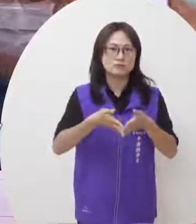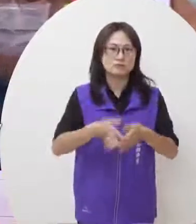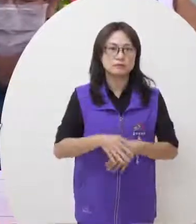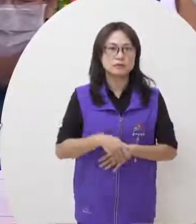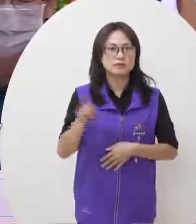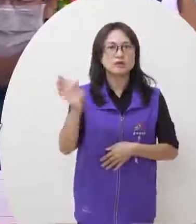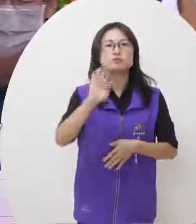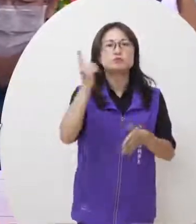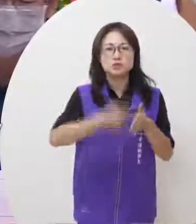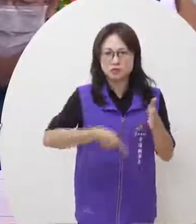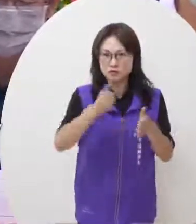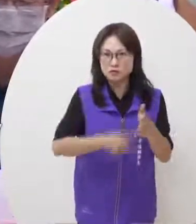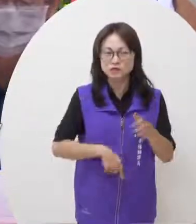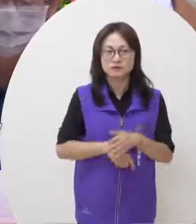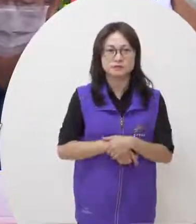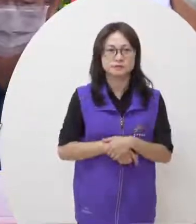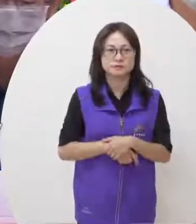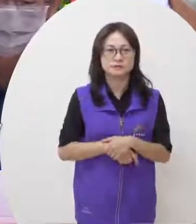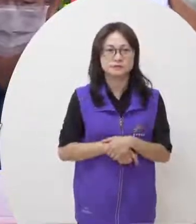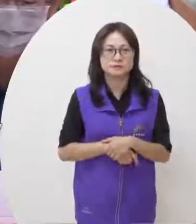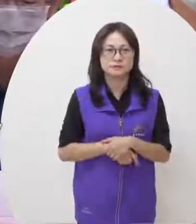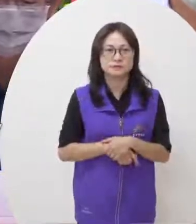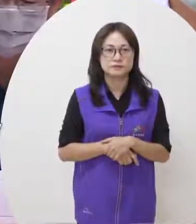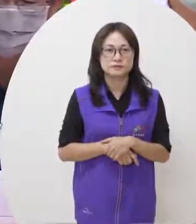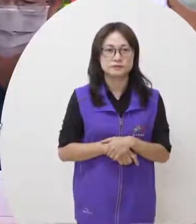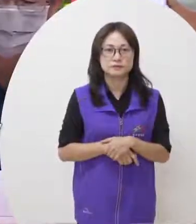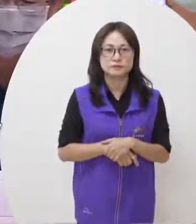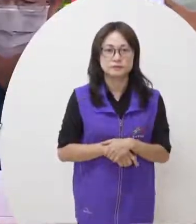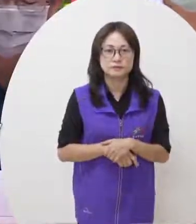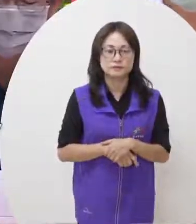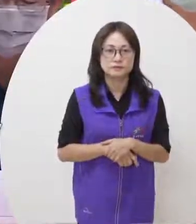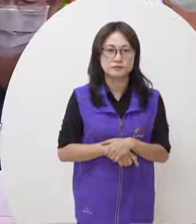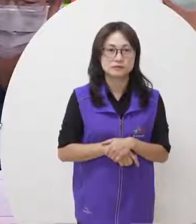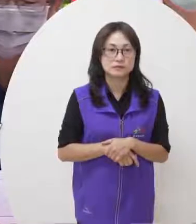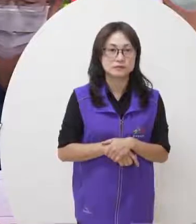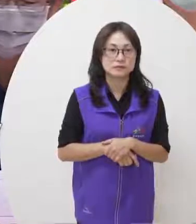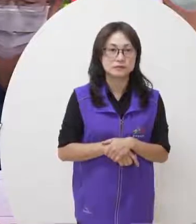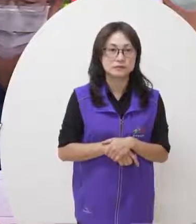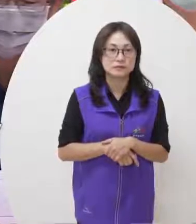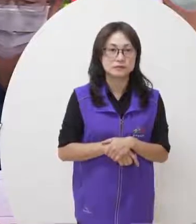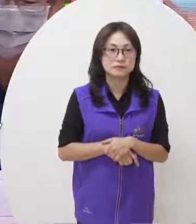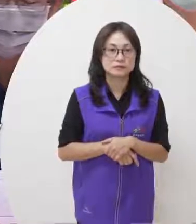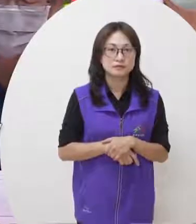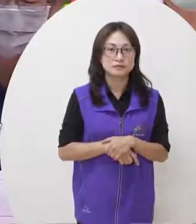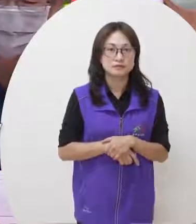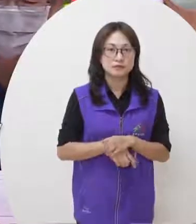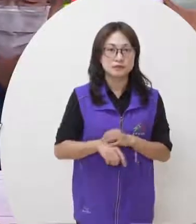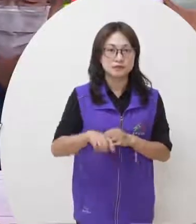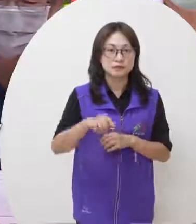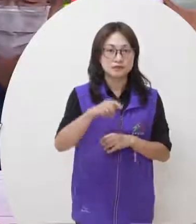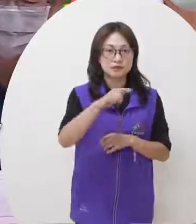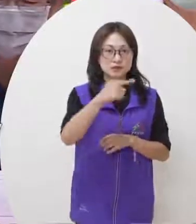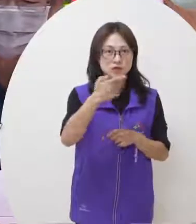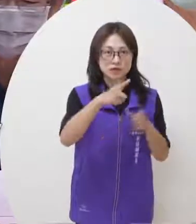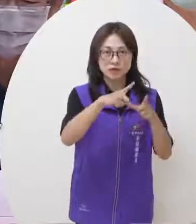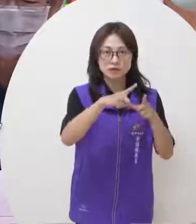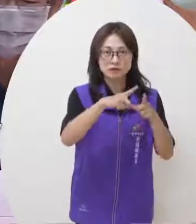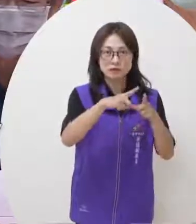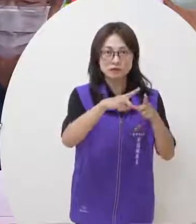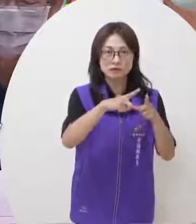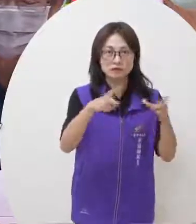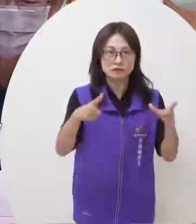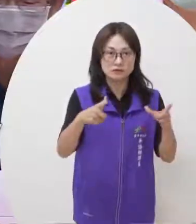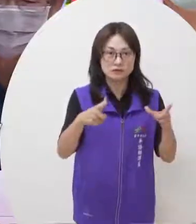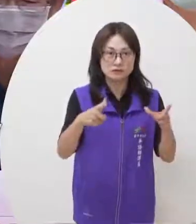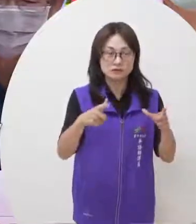簡單的。第二就是說我們這個你最大的那個推動的公土，